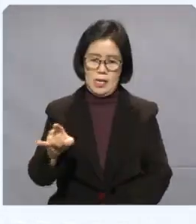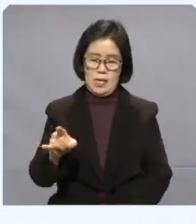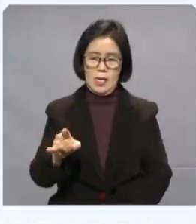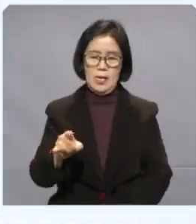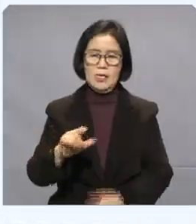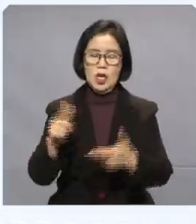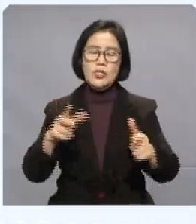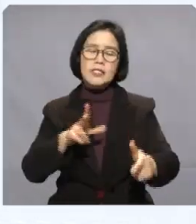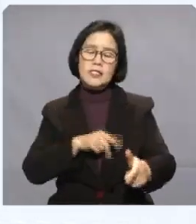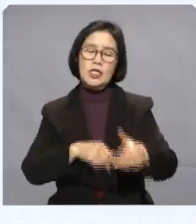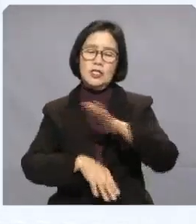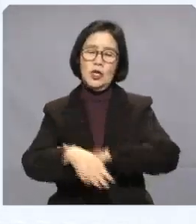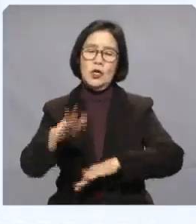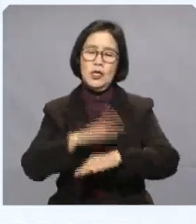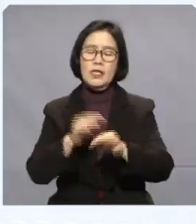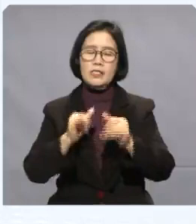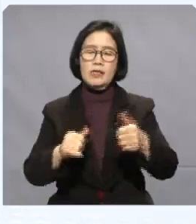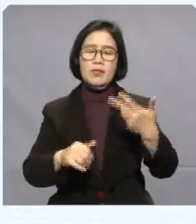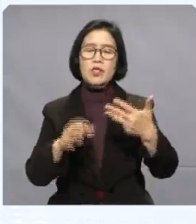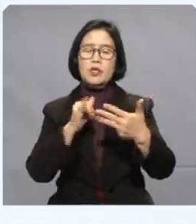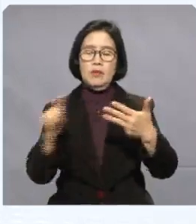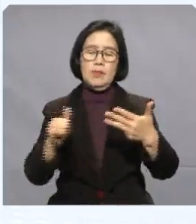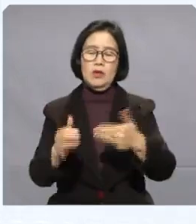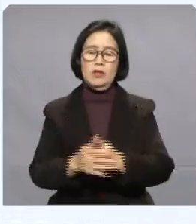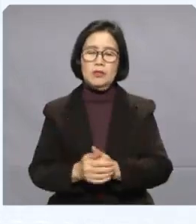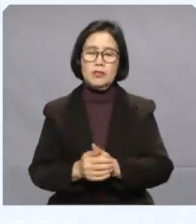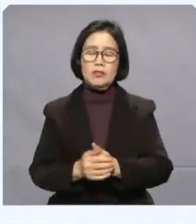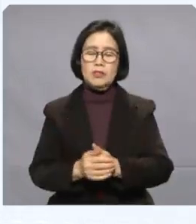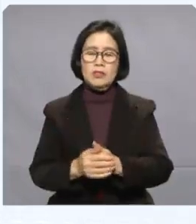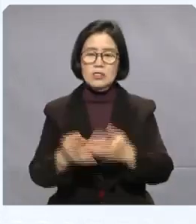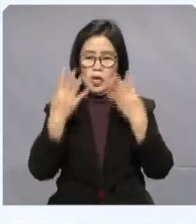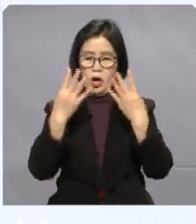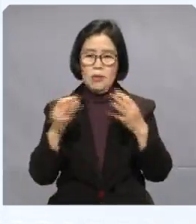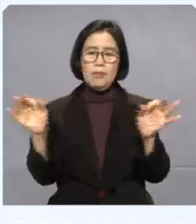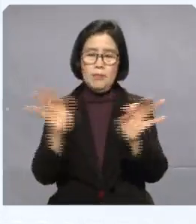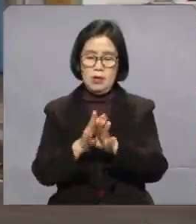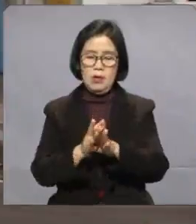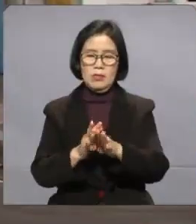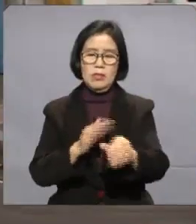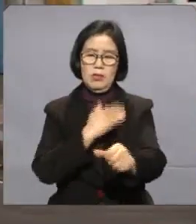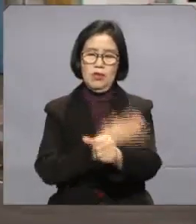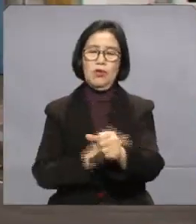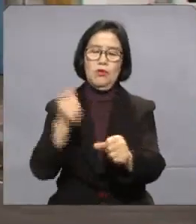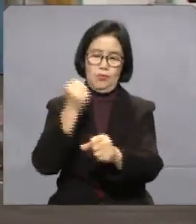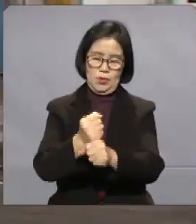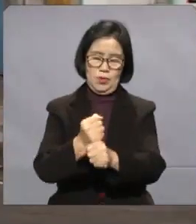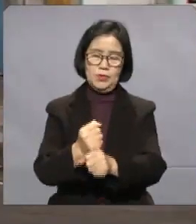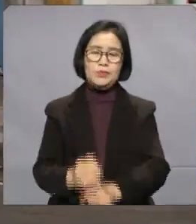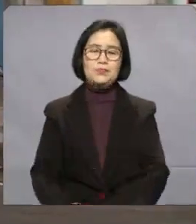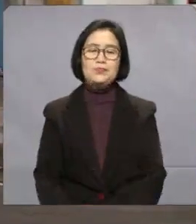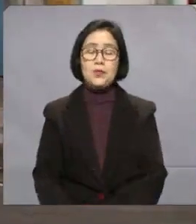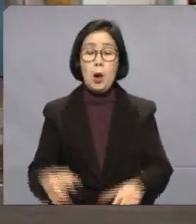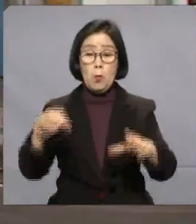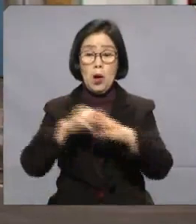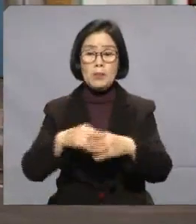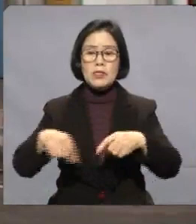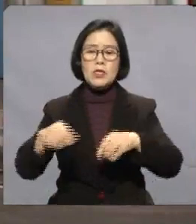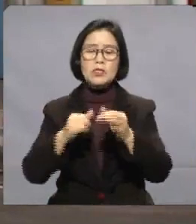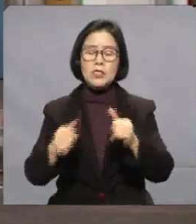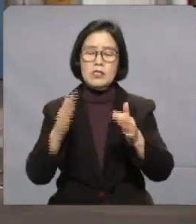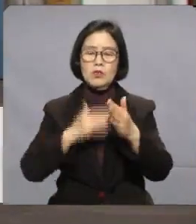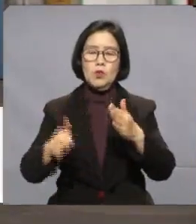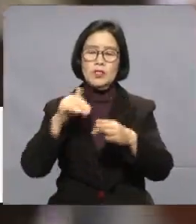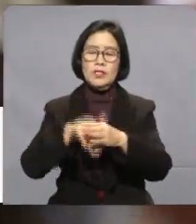등 여야 인사 8명이 형선고가 실효되거나 복권이 결정됐습니다. 이렇게 포함된 정치인과